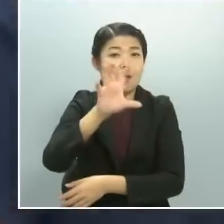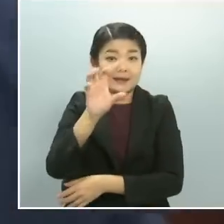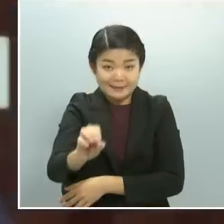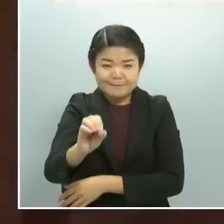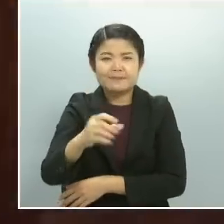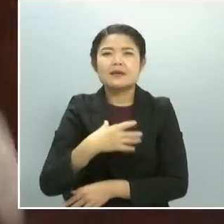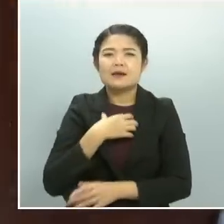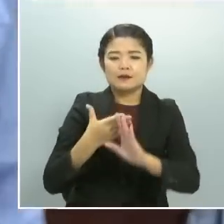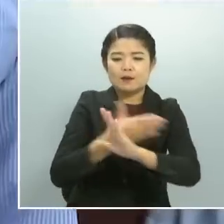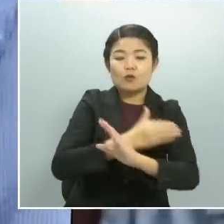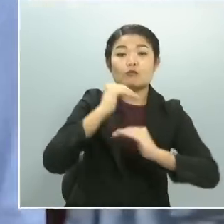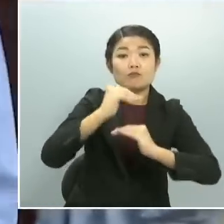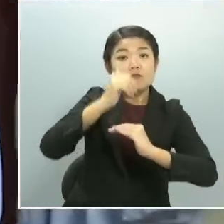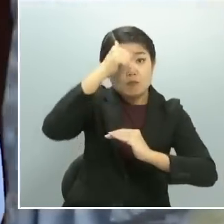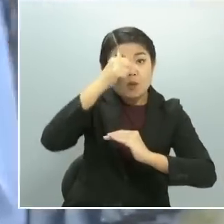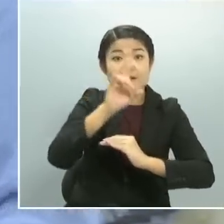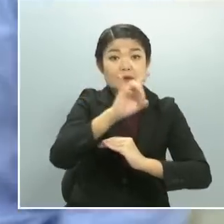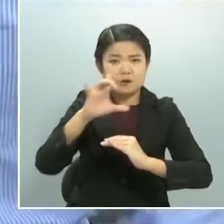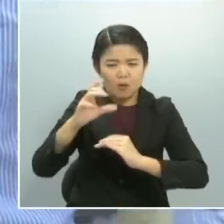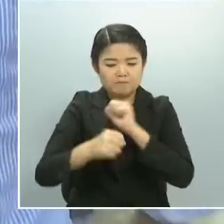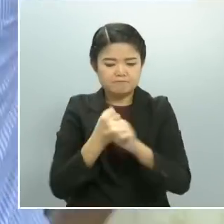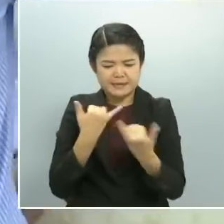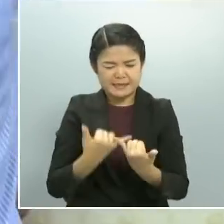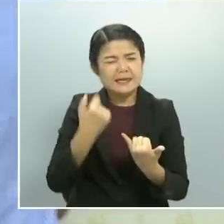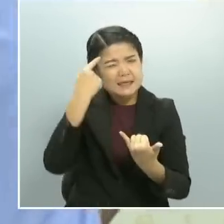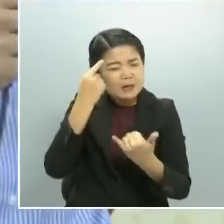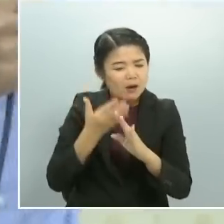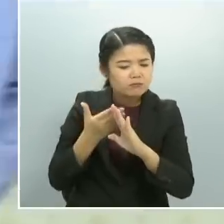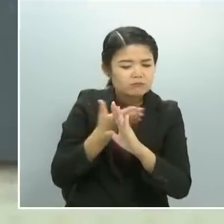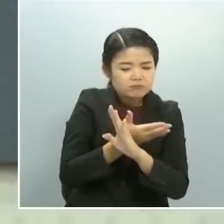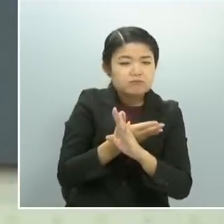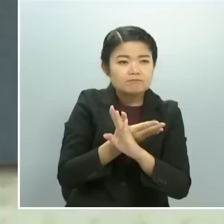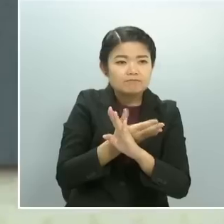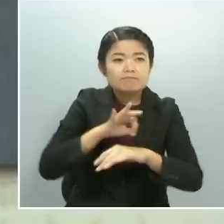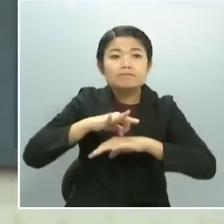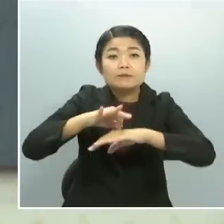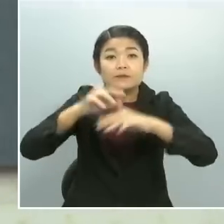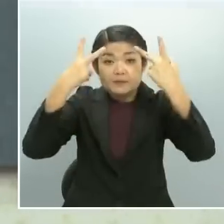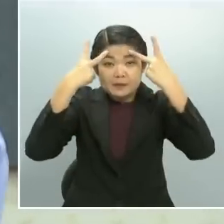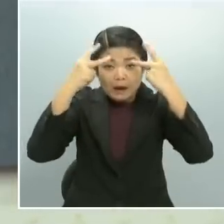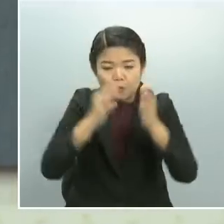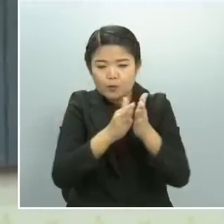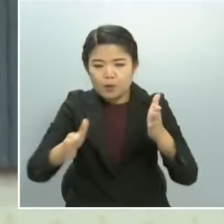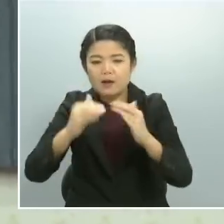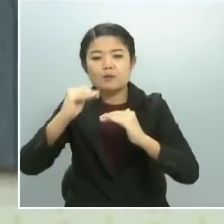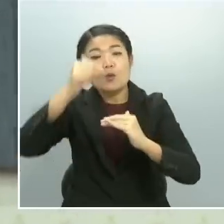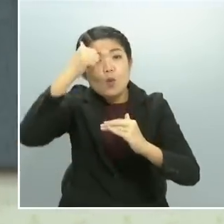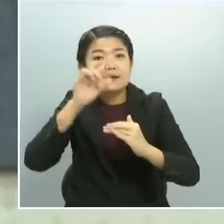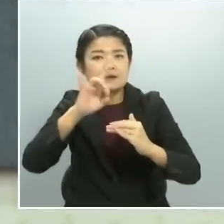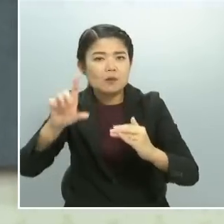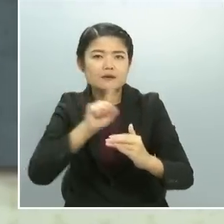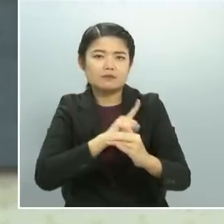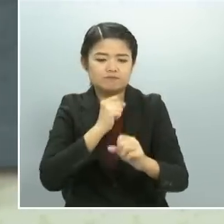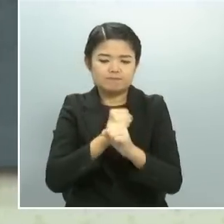บริหารประเทศซึ่งก็แปลว่าภายในปีนี้คาดการณ์กันนะเพราะจะดูแล smbแล้วก็จะต้องการให้